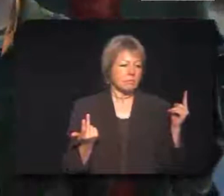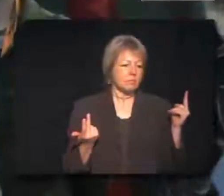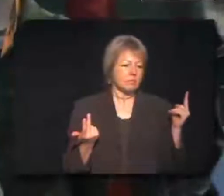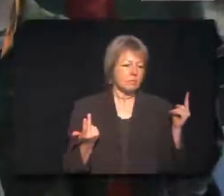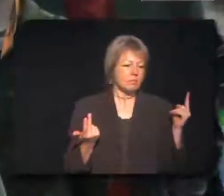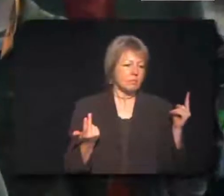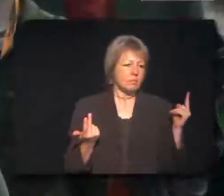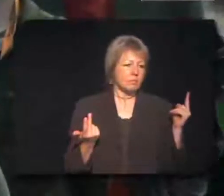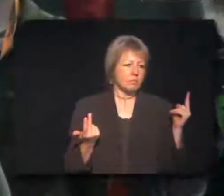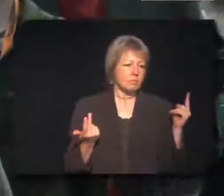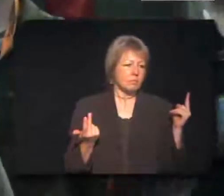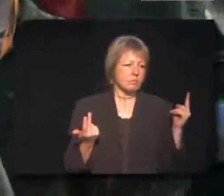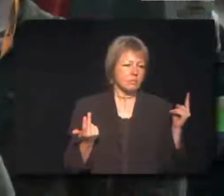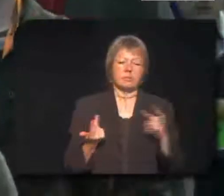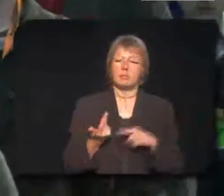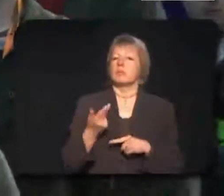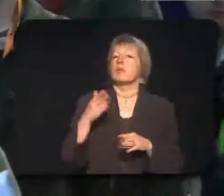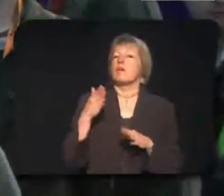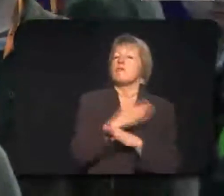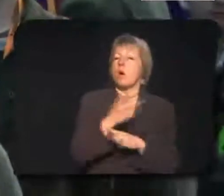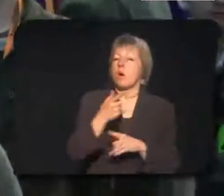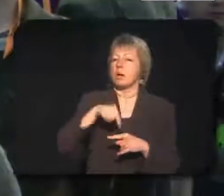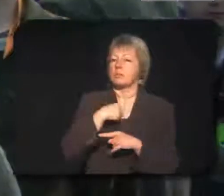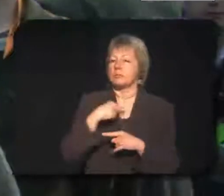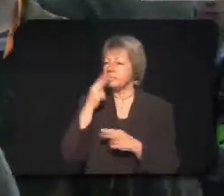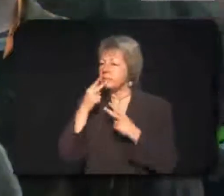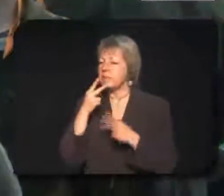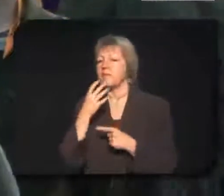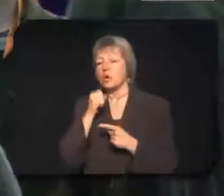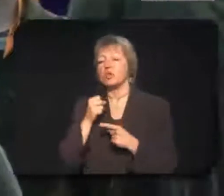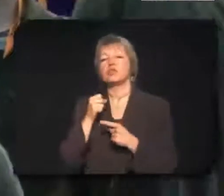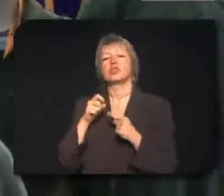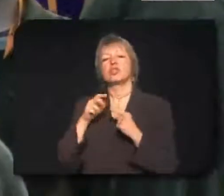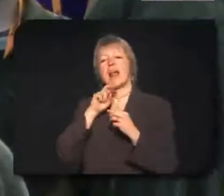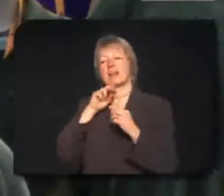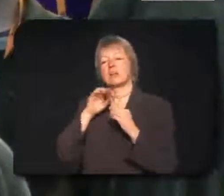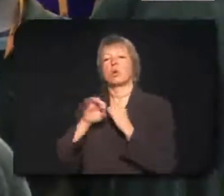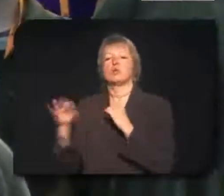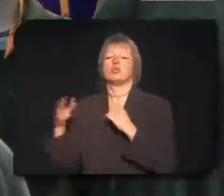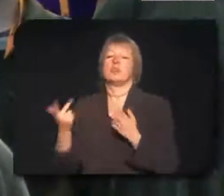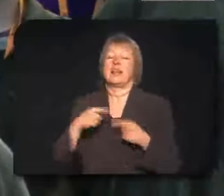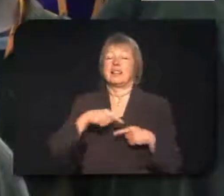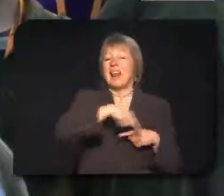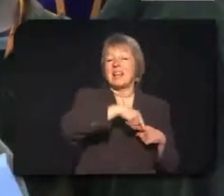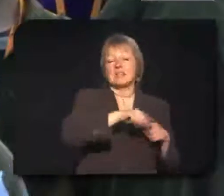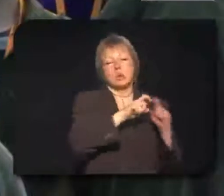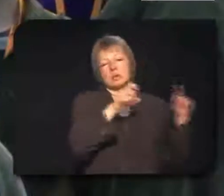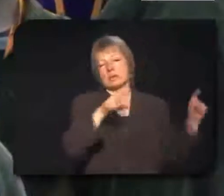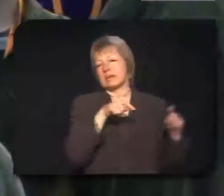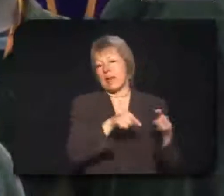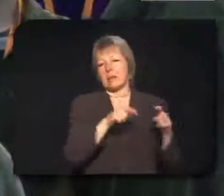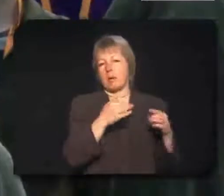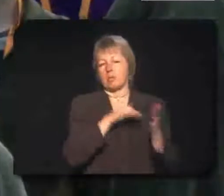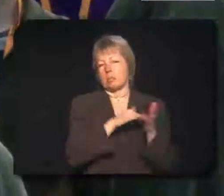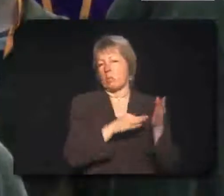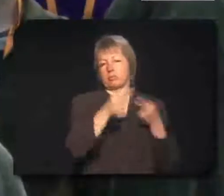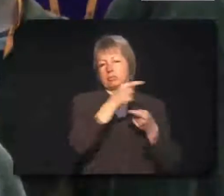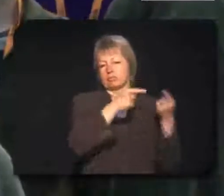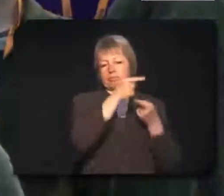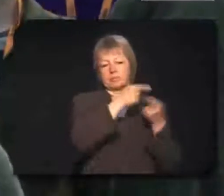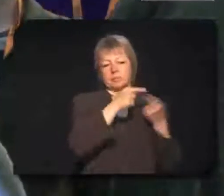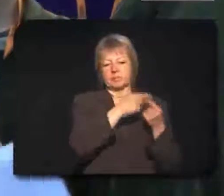Meinungsbild hier hat gezeigt wir wollen es elektronisch Thema Delegation ist umstritten die 21 bezieht sich nicht auf